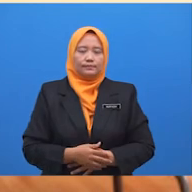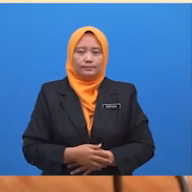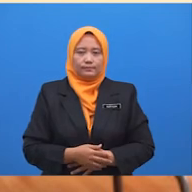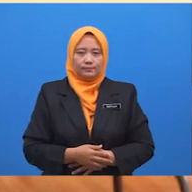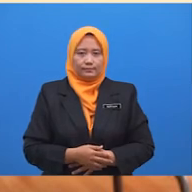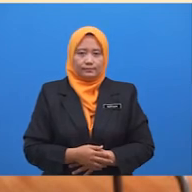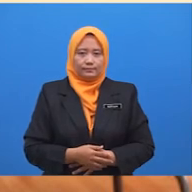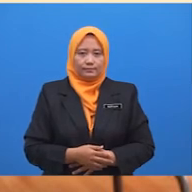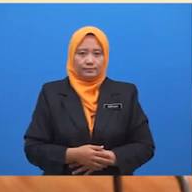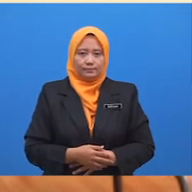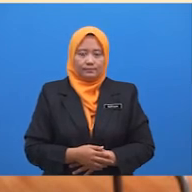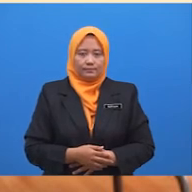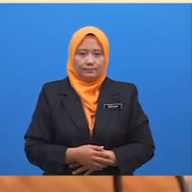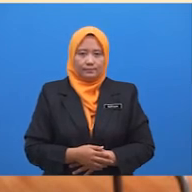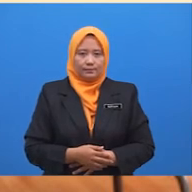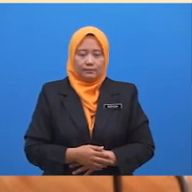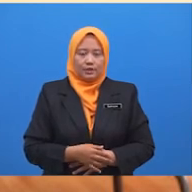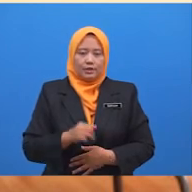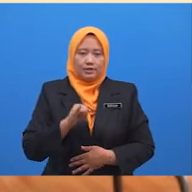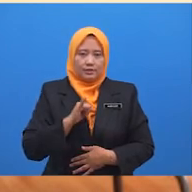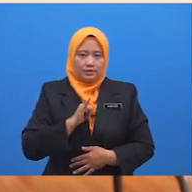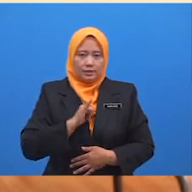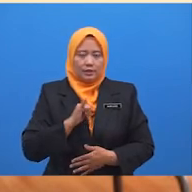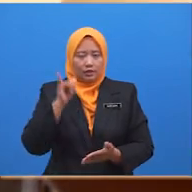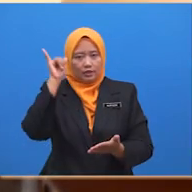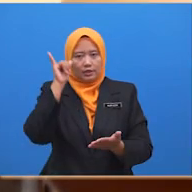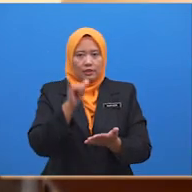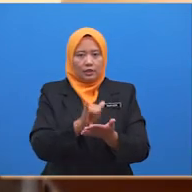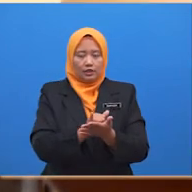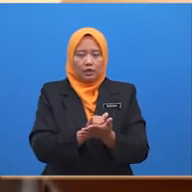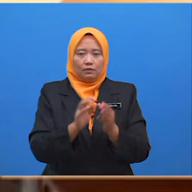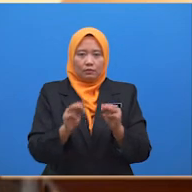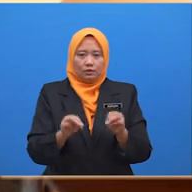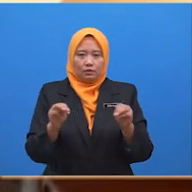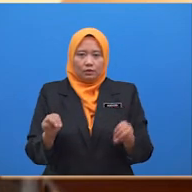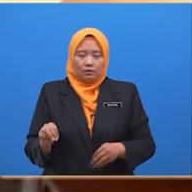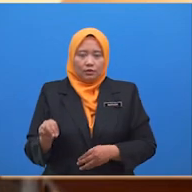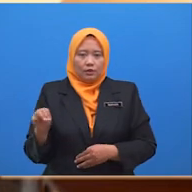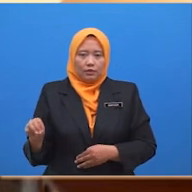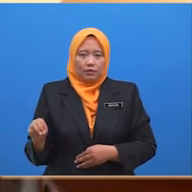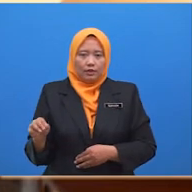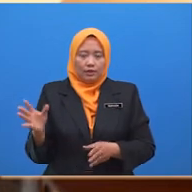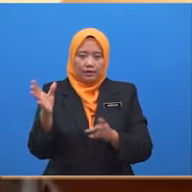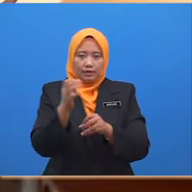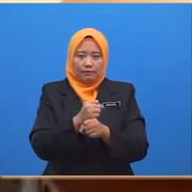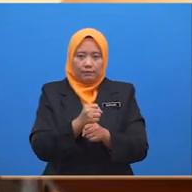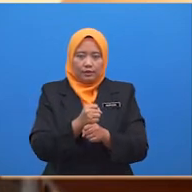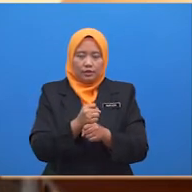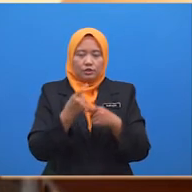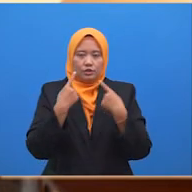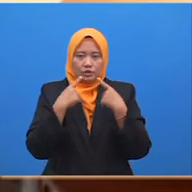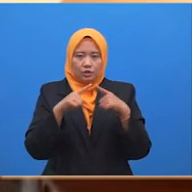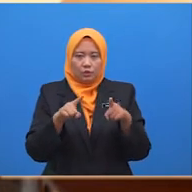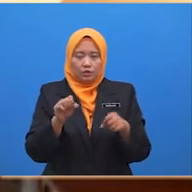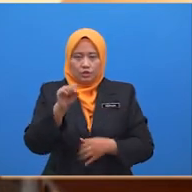kaitan dengan kecerunan garis lurus. Cikgu yakin murid-murid dapat